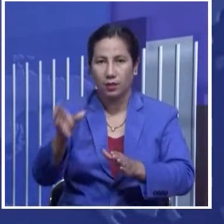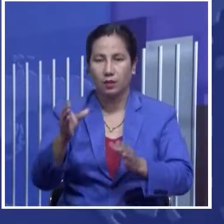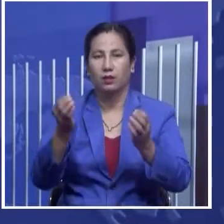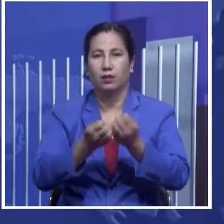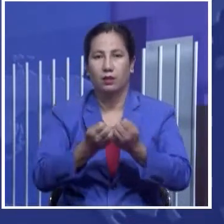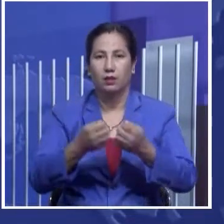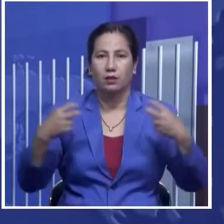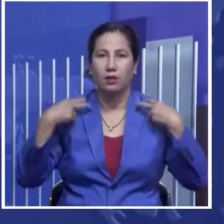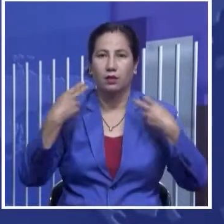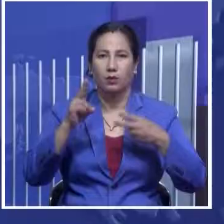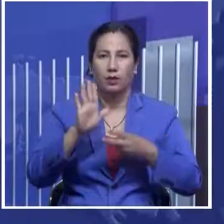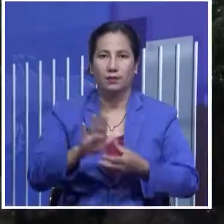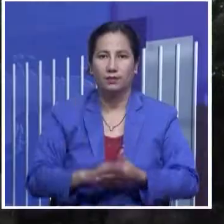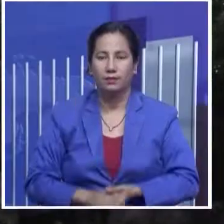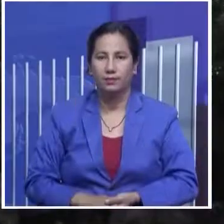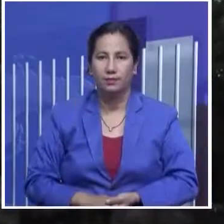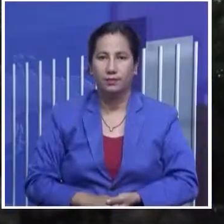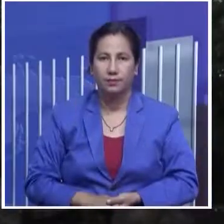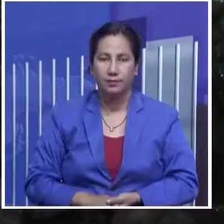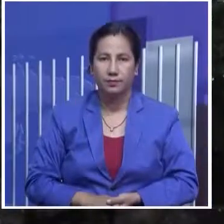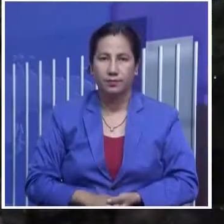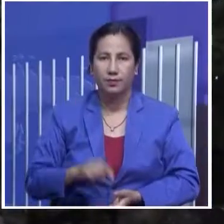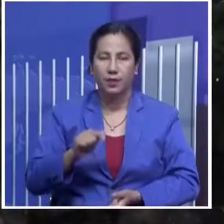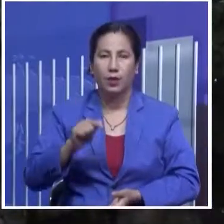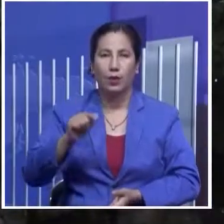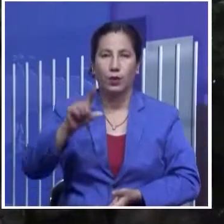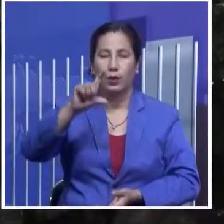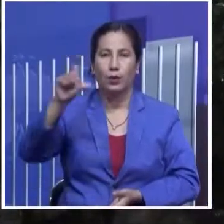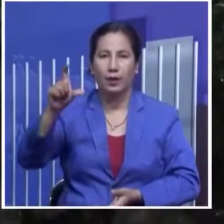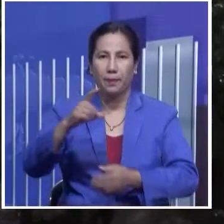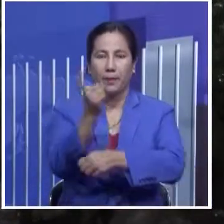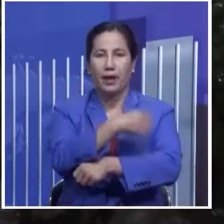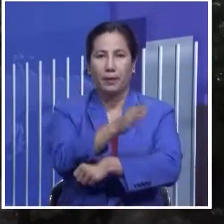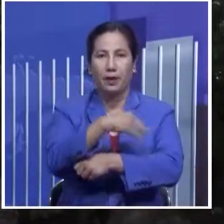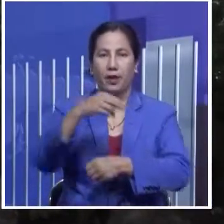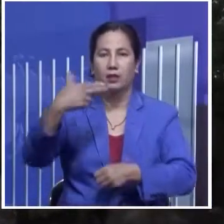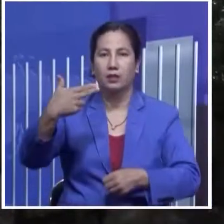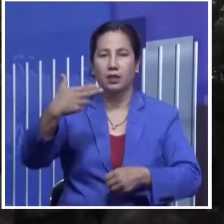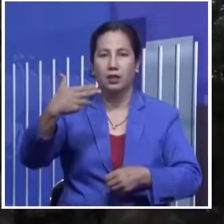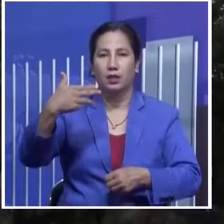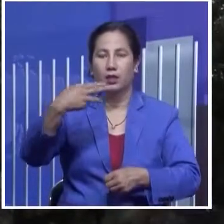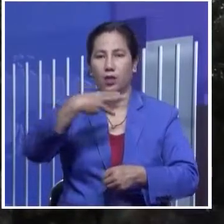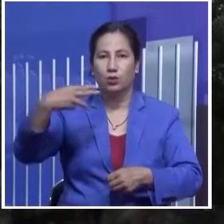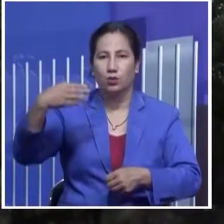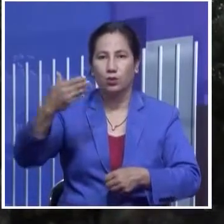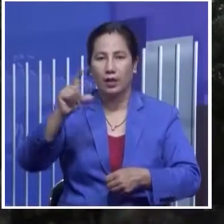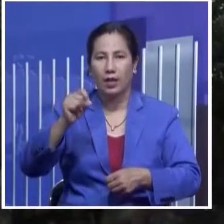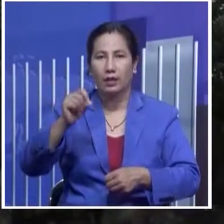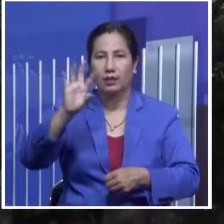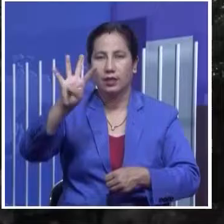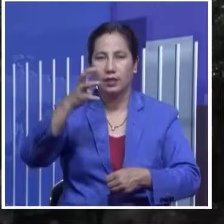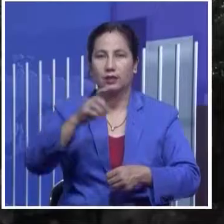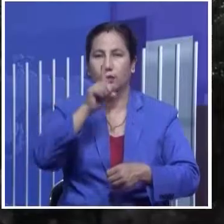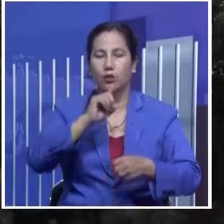गर्न बाध्य भएका छन्। यो नेपाल भारत सीमानाका झुलाघाटको 400 वर्ष पुरानो झोलुङ्गे